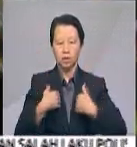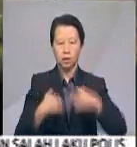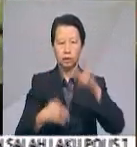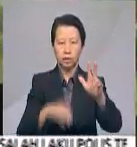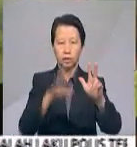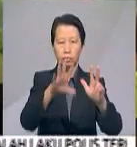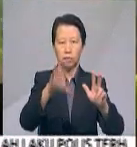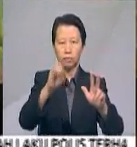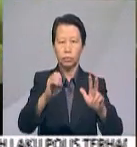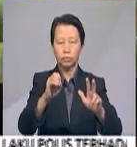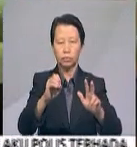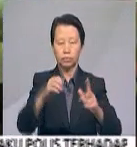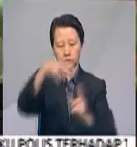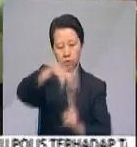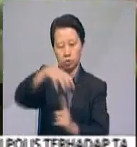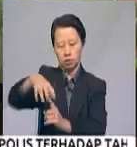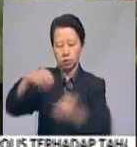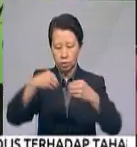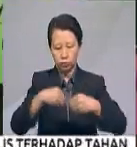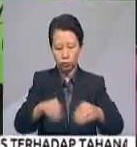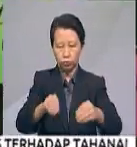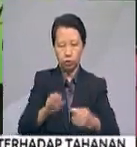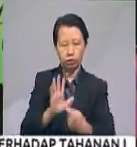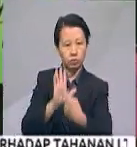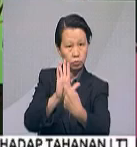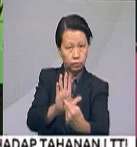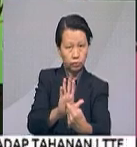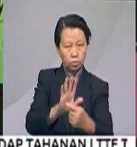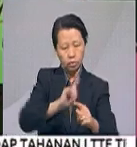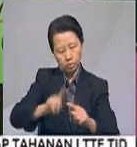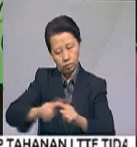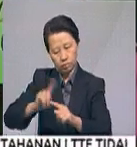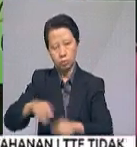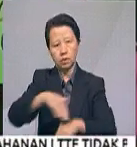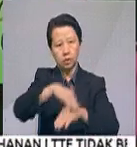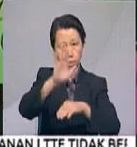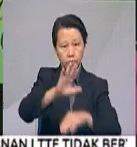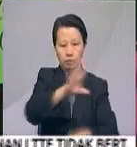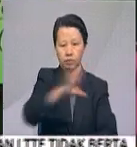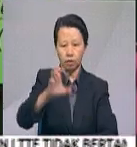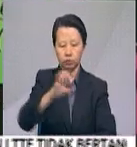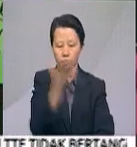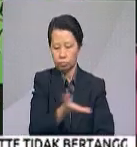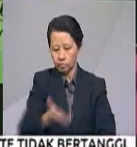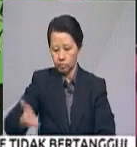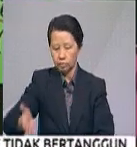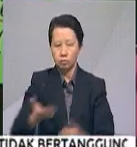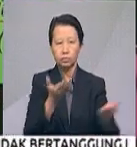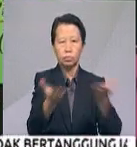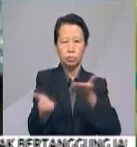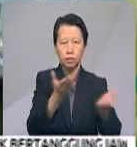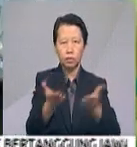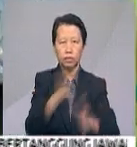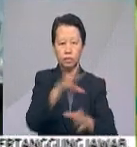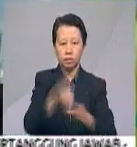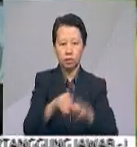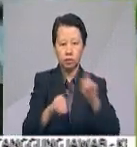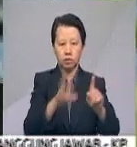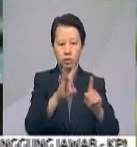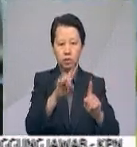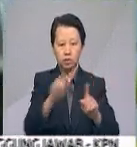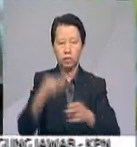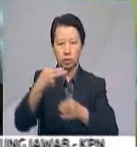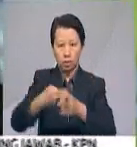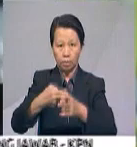350 gerai yang menjual serta mempamerkan lebih 500 produk dan perkhidmatan melibatkan 180 jenama